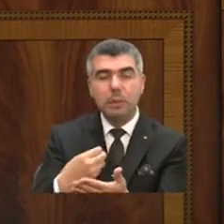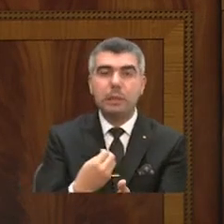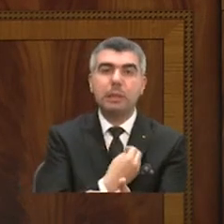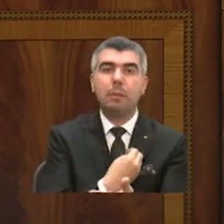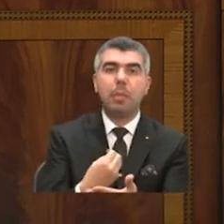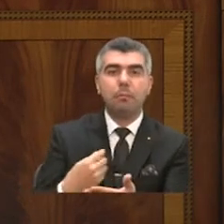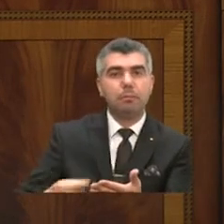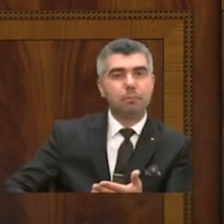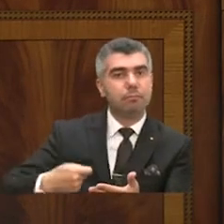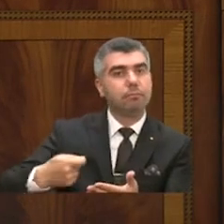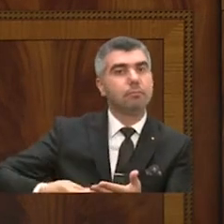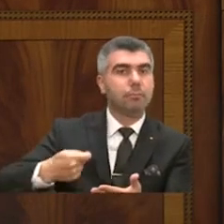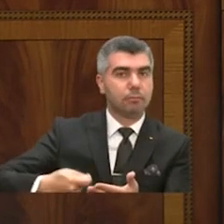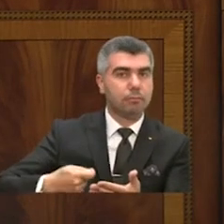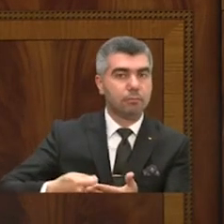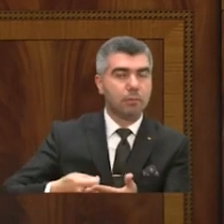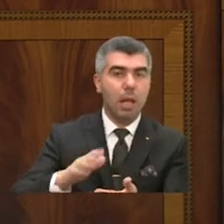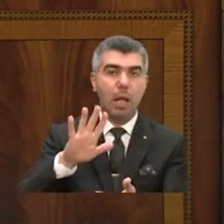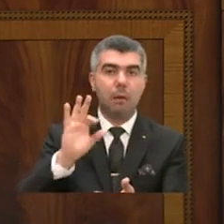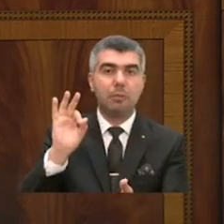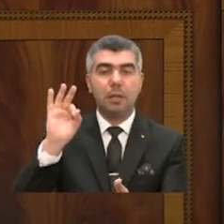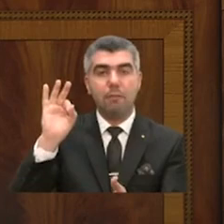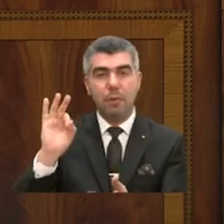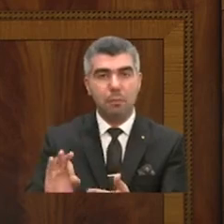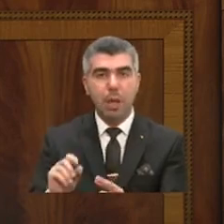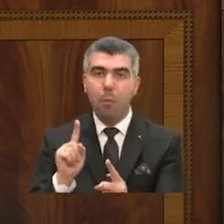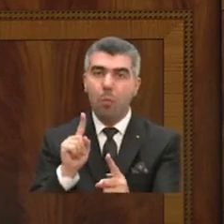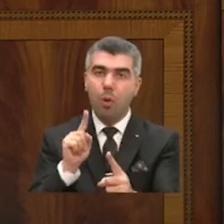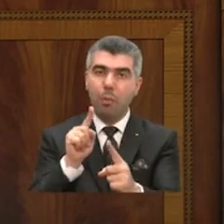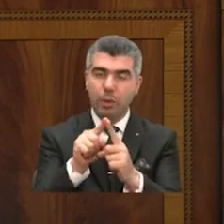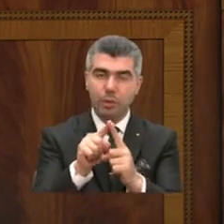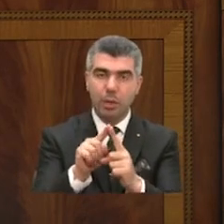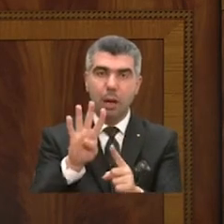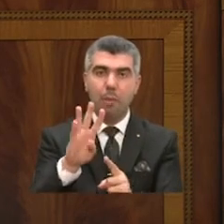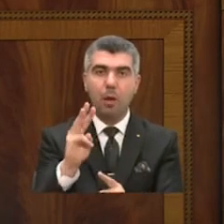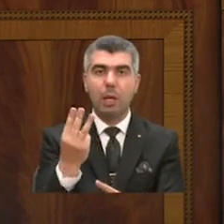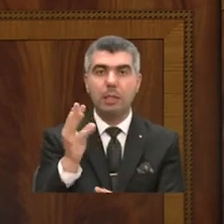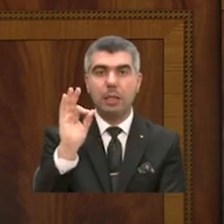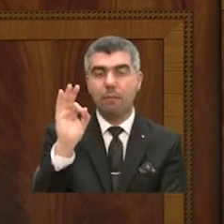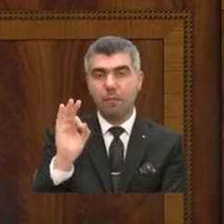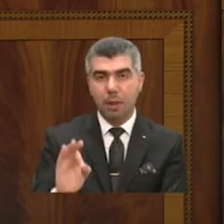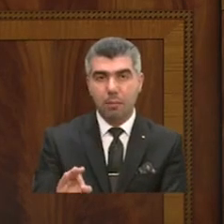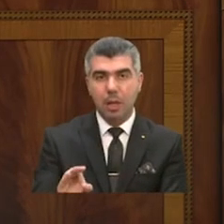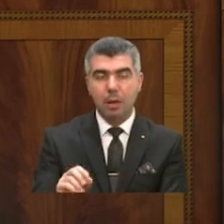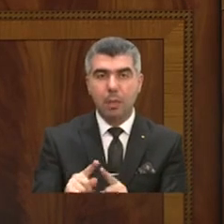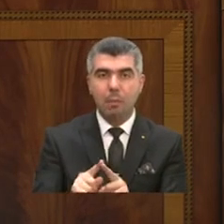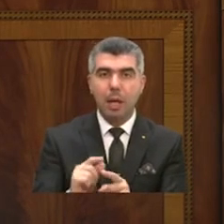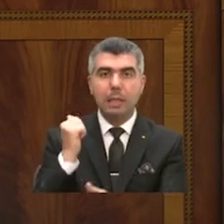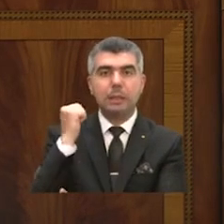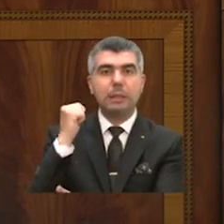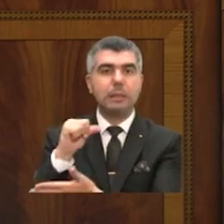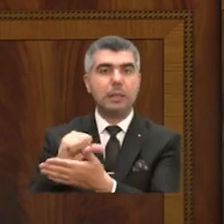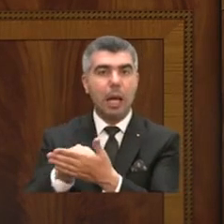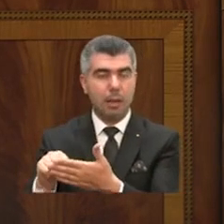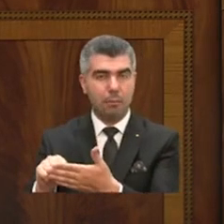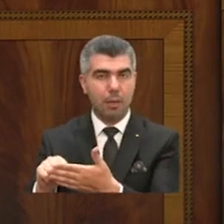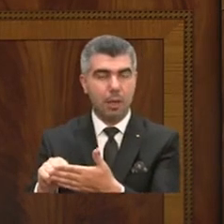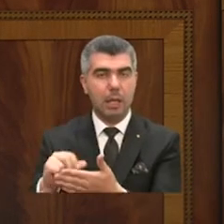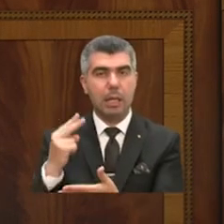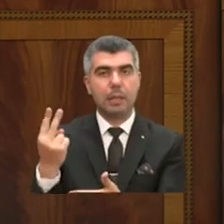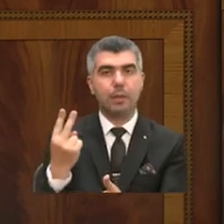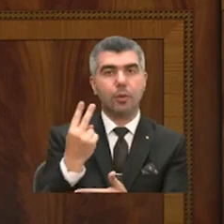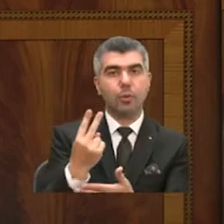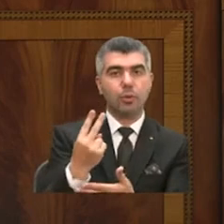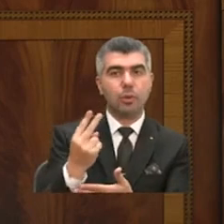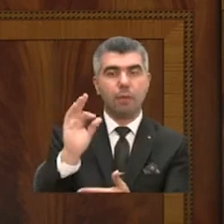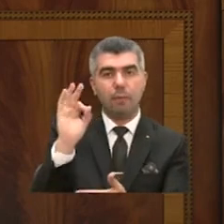من جيبها، منها 50% بطريقة مباشرة و 84% من المواد الضريبية و 22% من